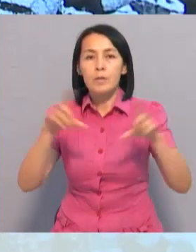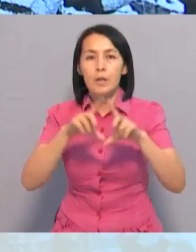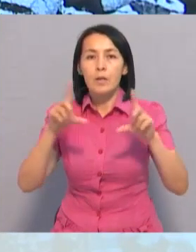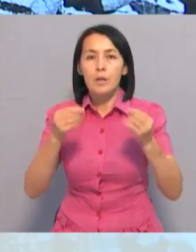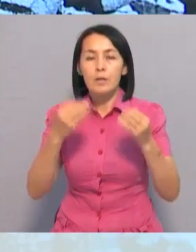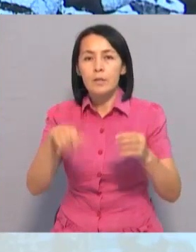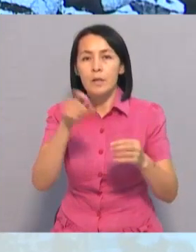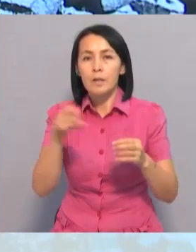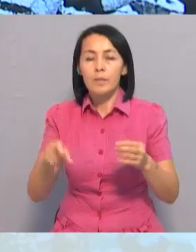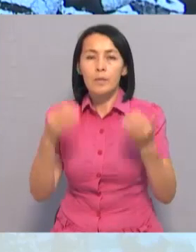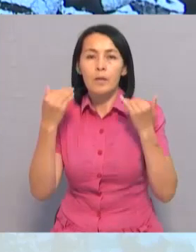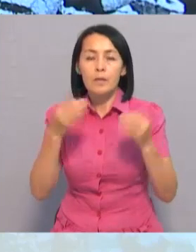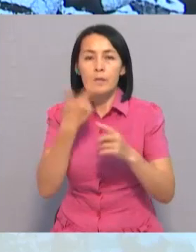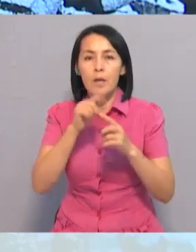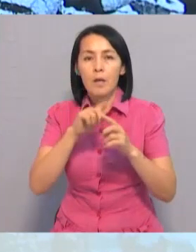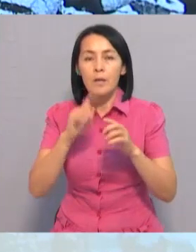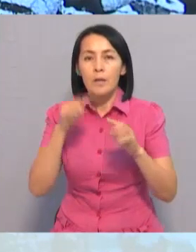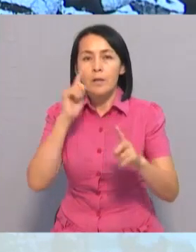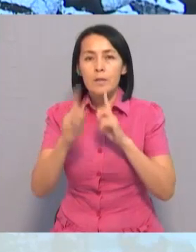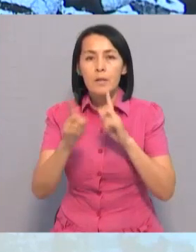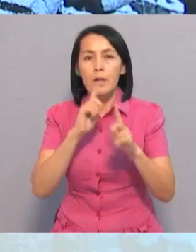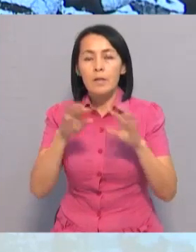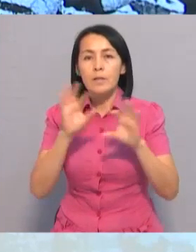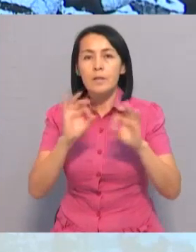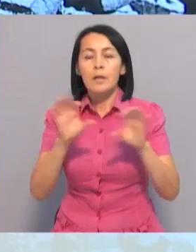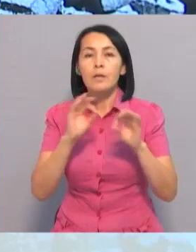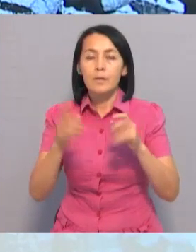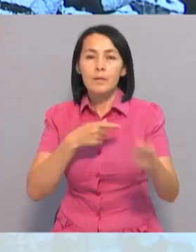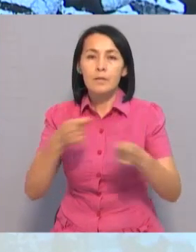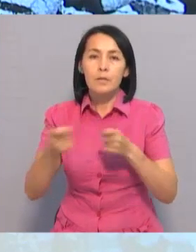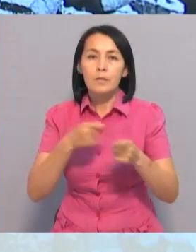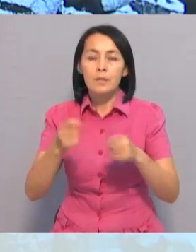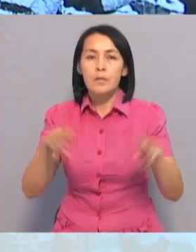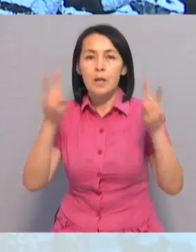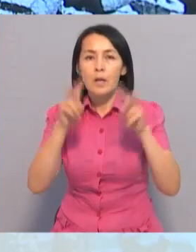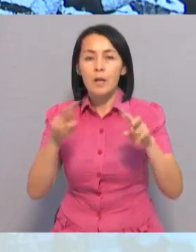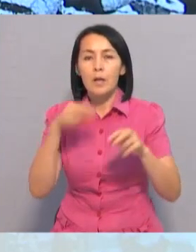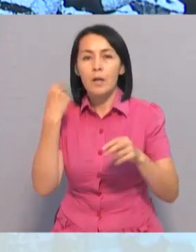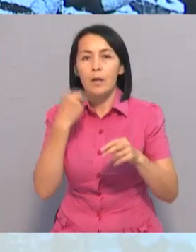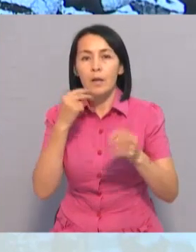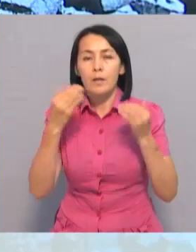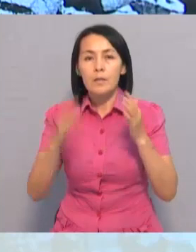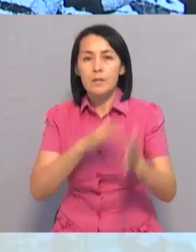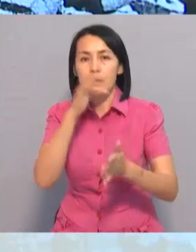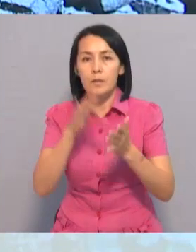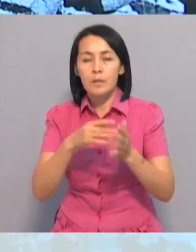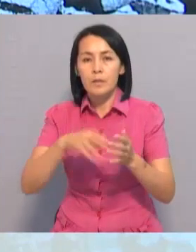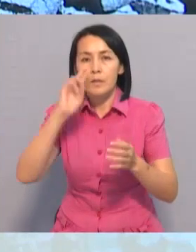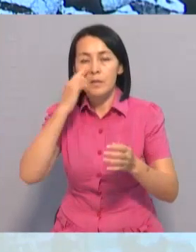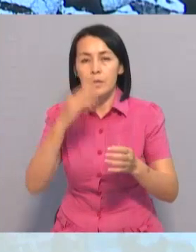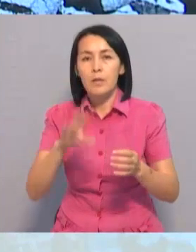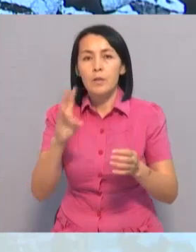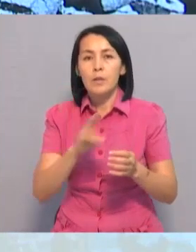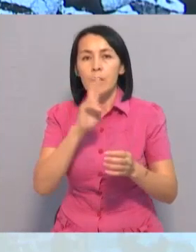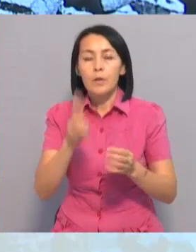и физических лиц. Об этом на очередном брифинге рассказал руководитель управления контроля и качества городской среды Шымкента